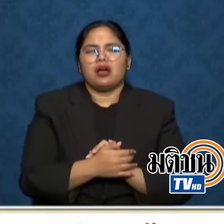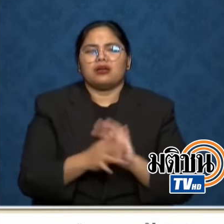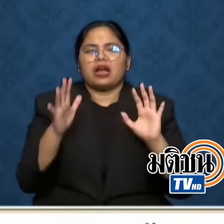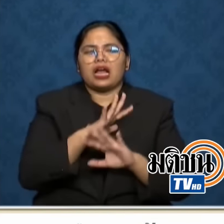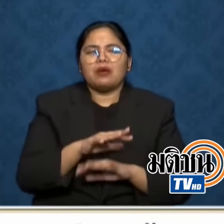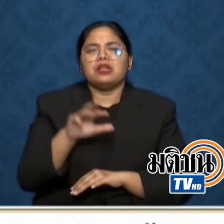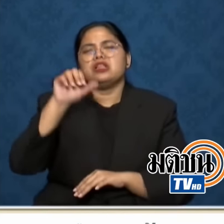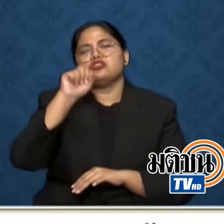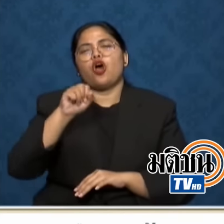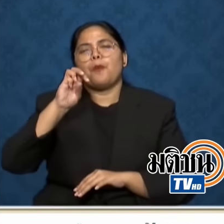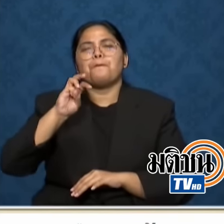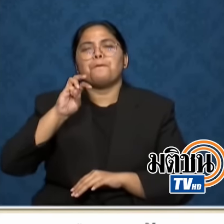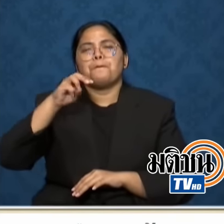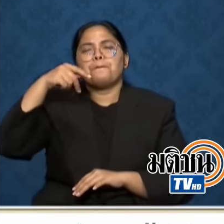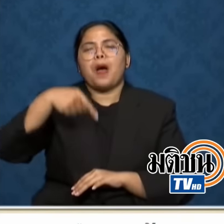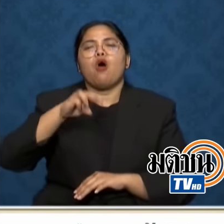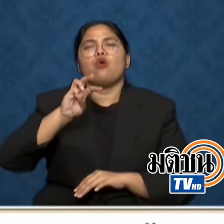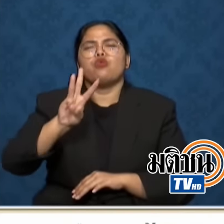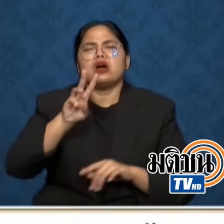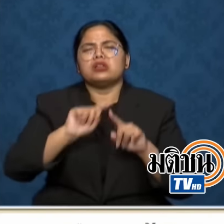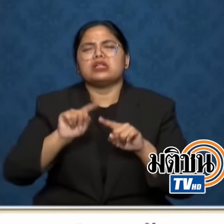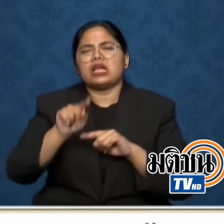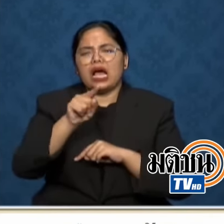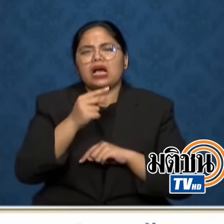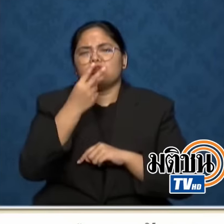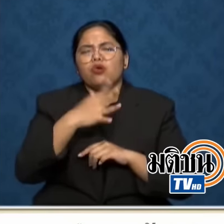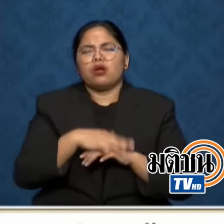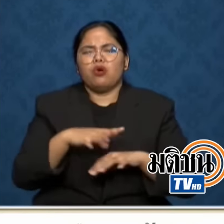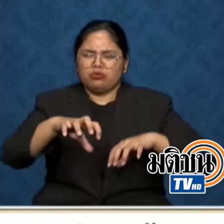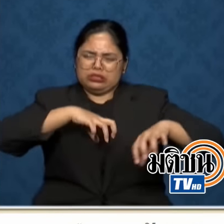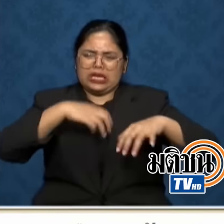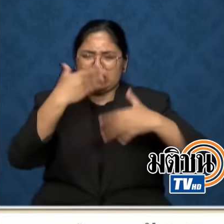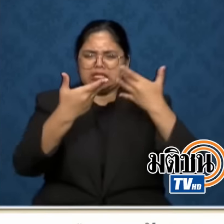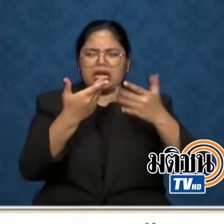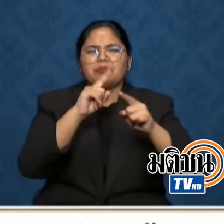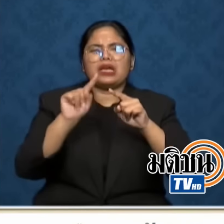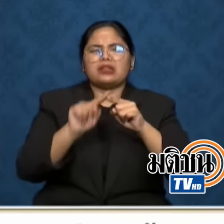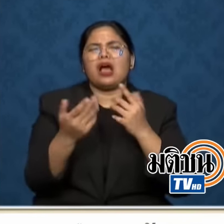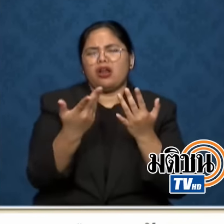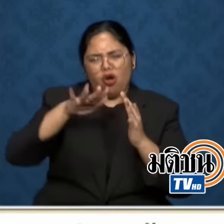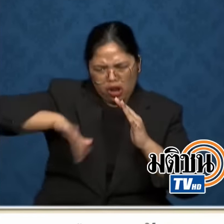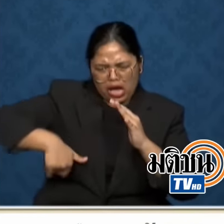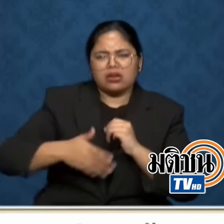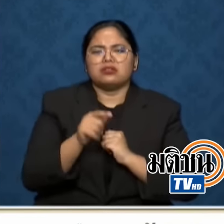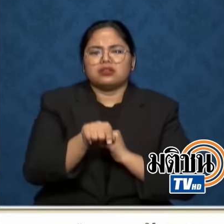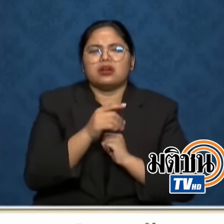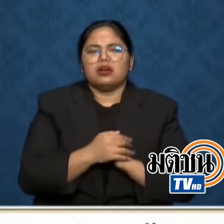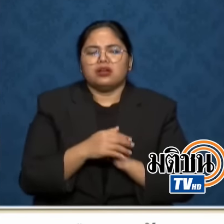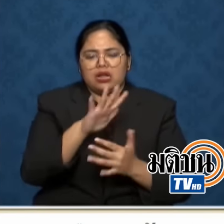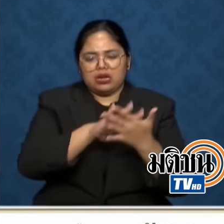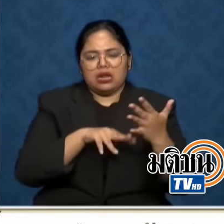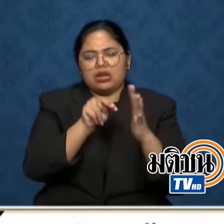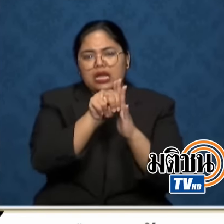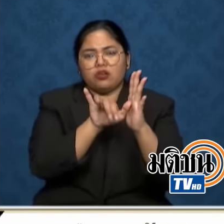วอร์ที่เป็นดีมานด์เลือกท่องเที่ยวเลือกอะไรอีเวนต์ค่อยว่ากันทีหลังเลยครับยาวๆหลักการทำนโยบาย